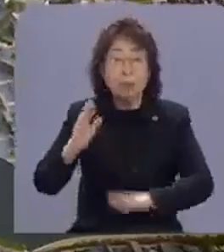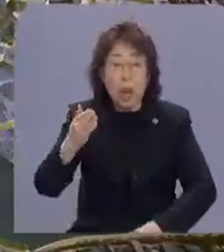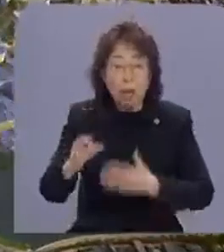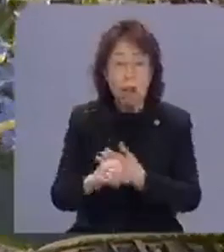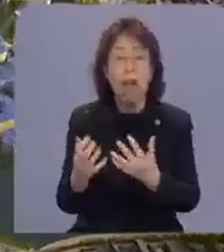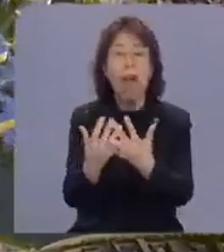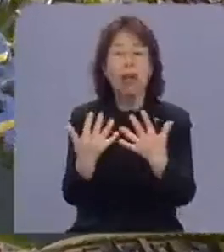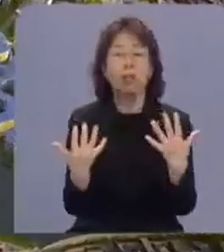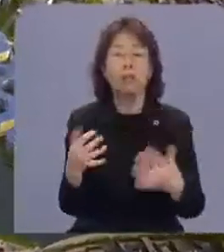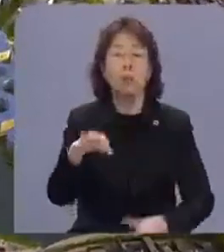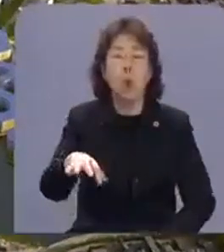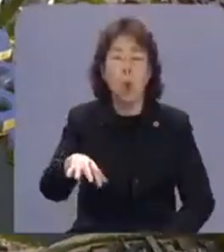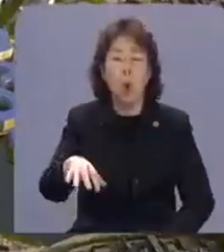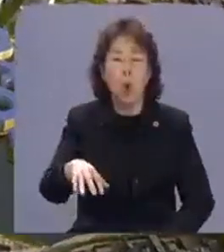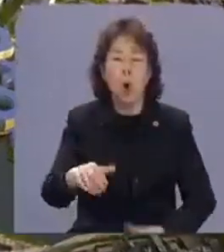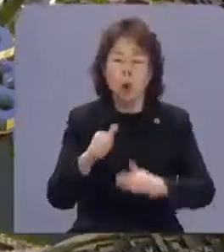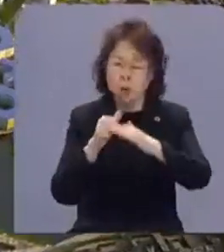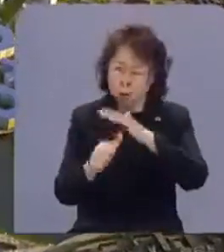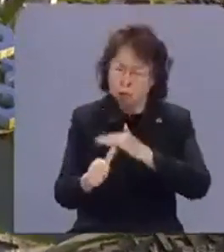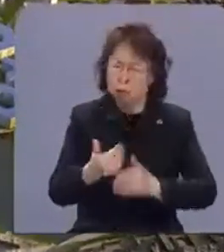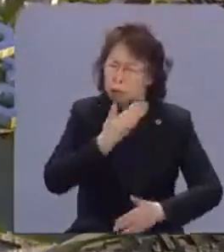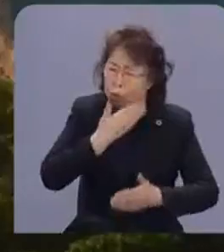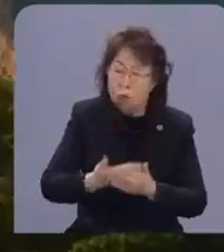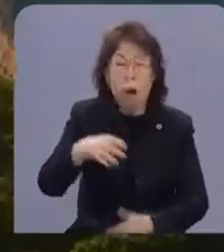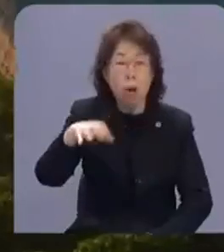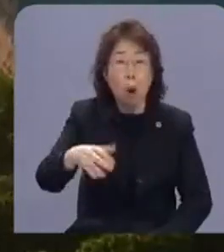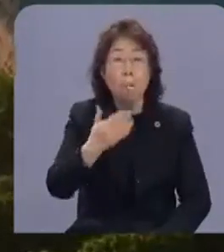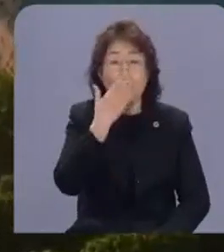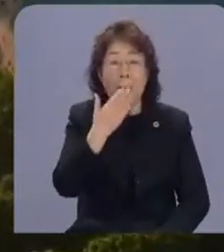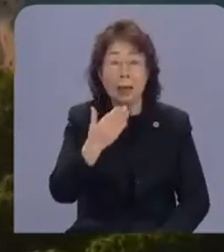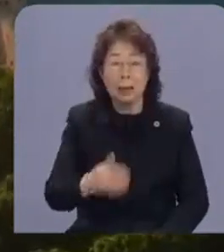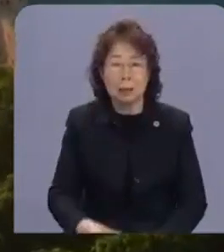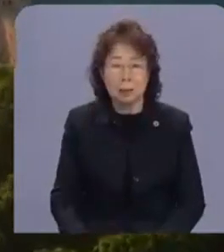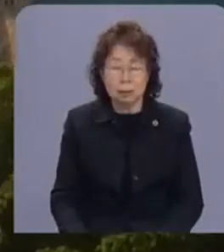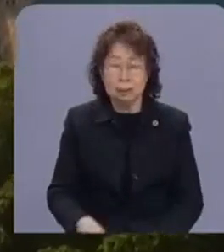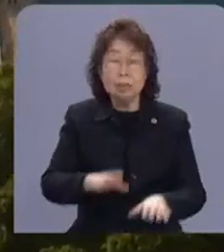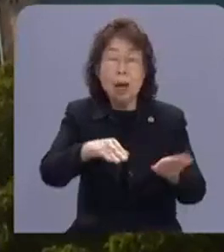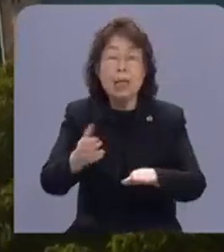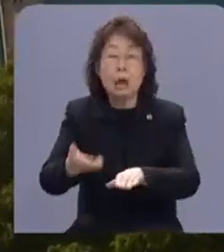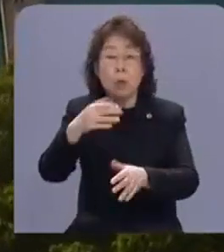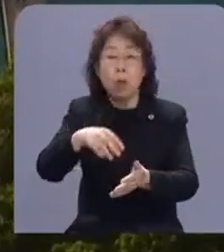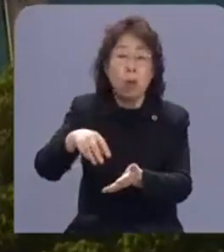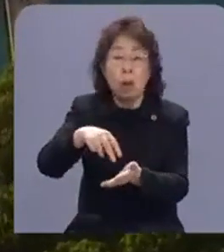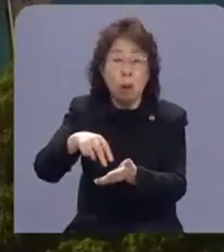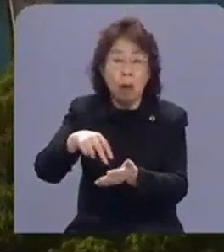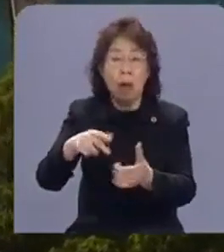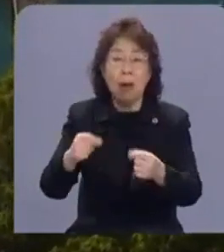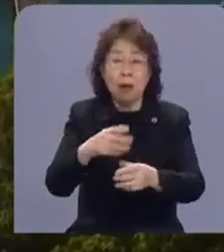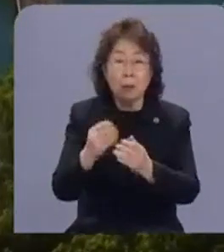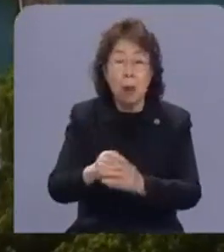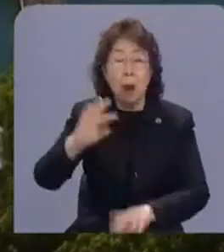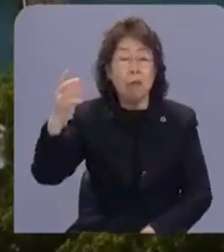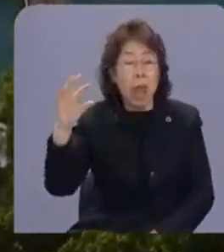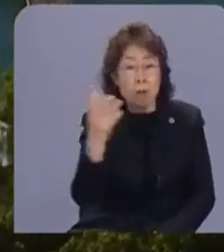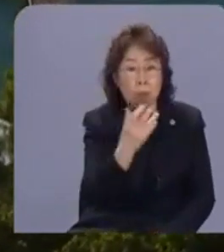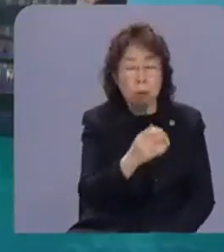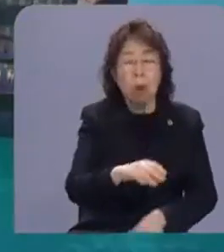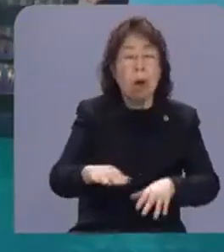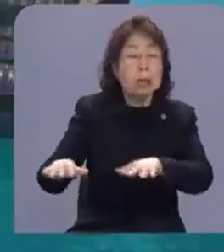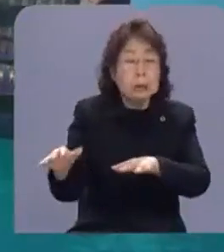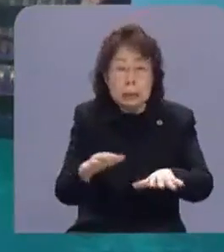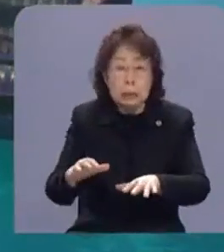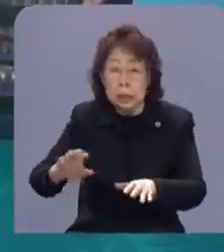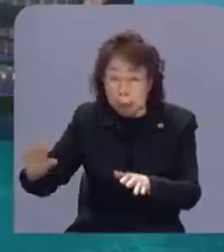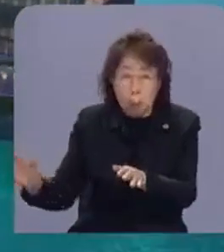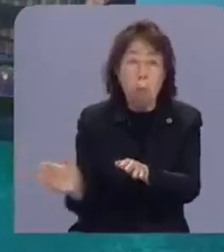엑스포 예정지 북항에 랜드마크로 자리 잡습니다. 그러나 바다 위 흔들림은 물론이고 태풍과 지진 해일,